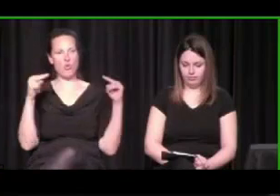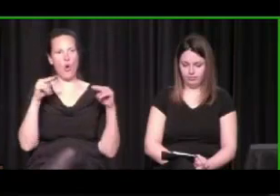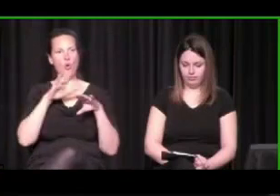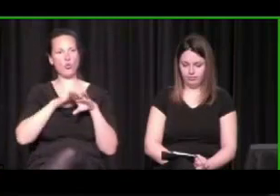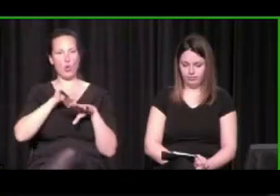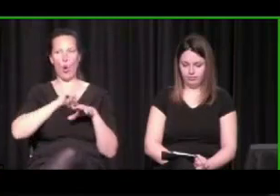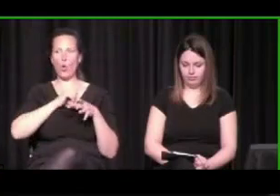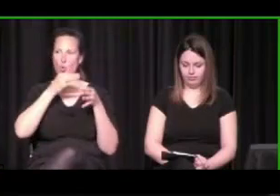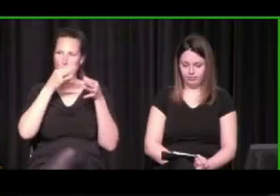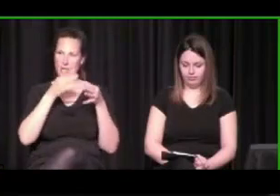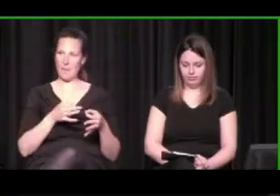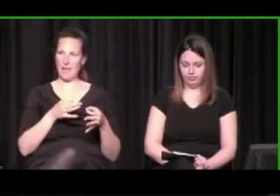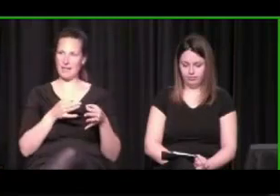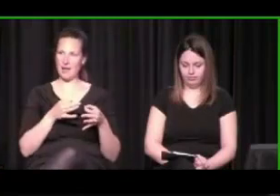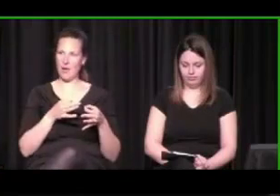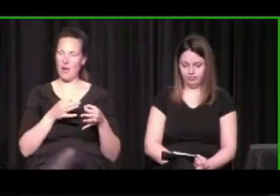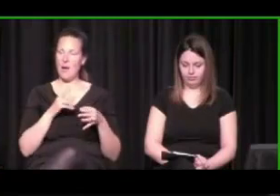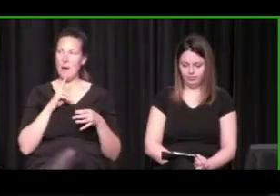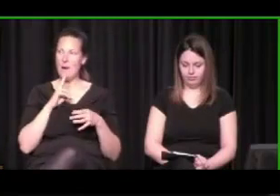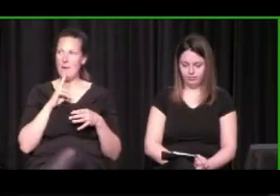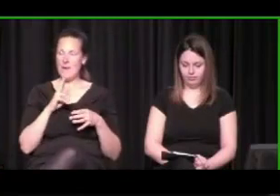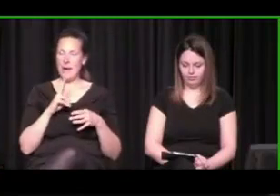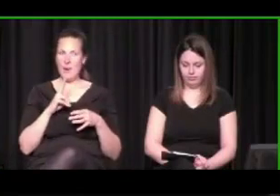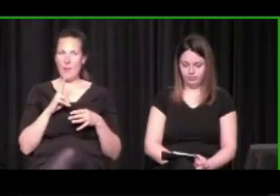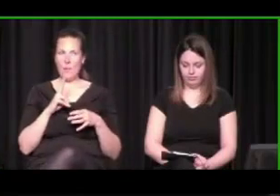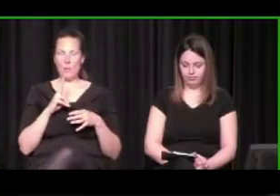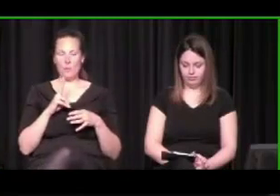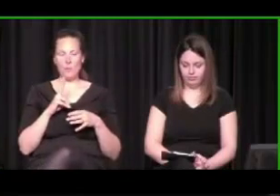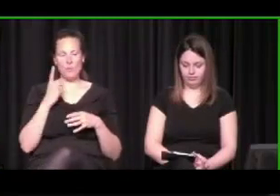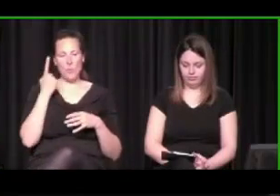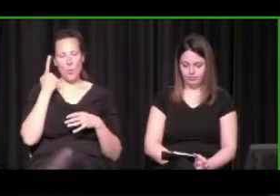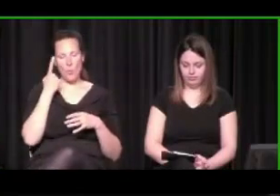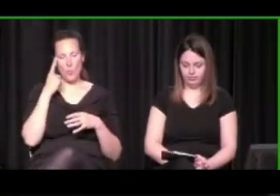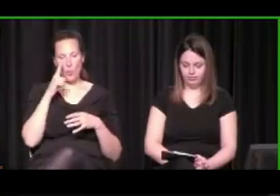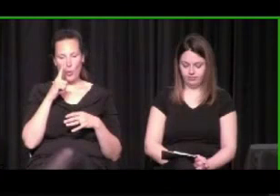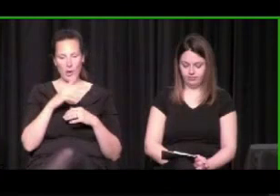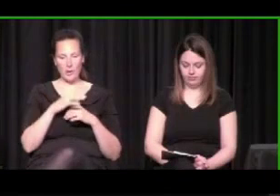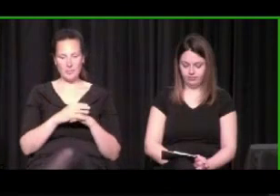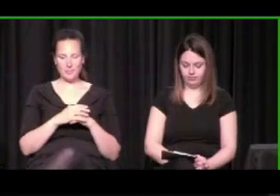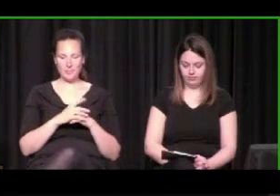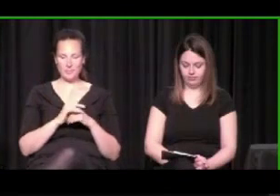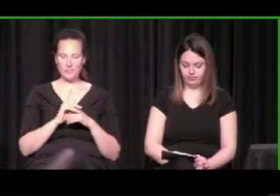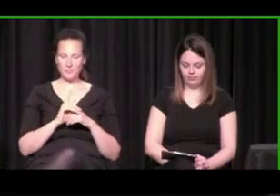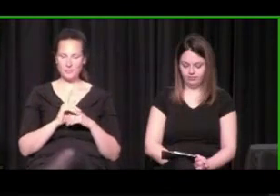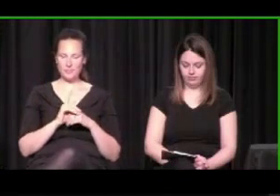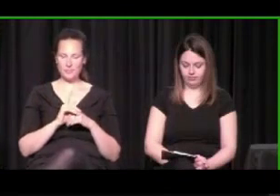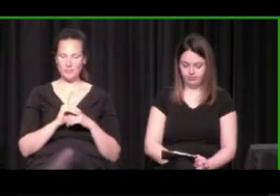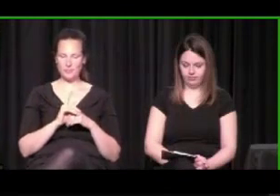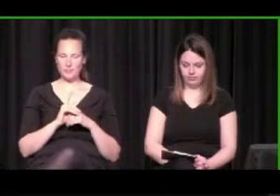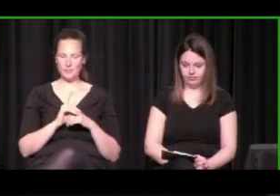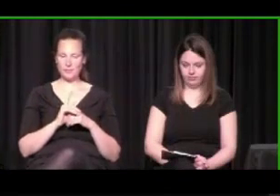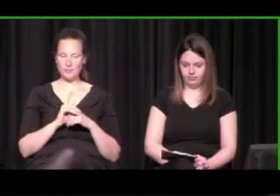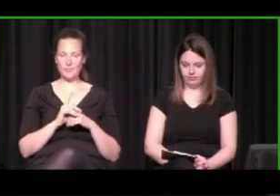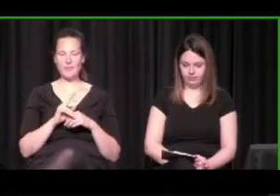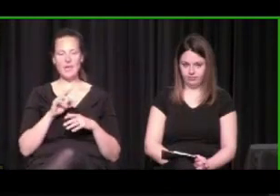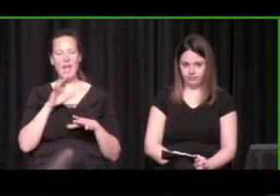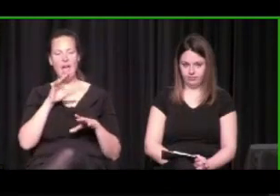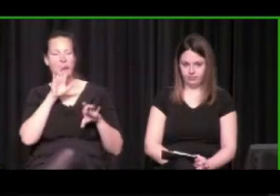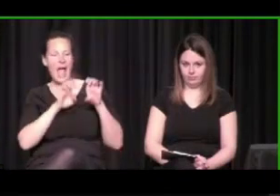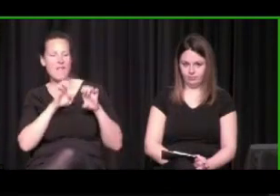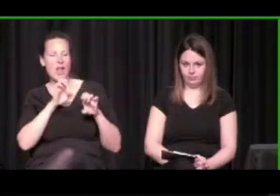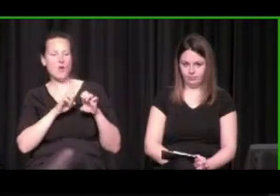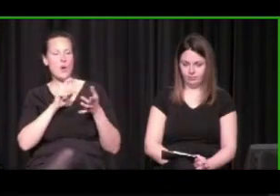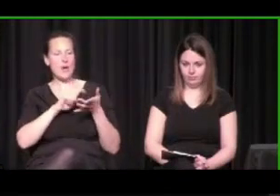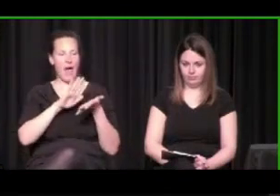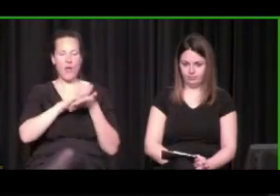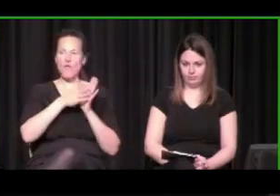objectifs du niveau d'autodétermination. Question d'identifier si on assiste à une diminution de l'autodétermination